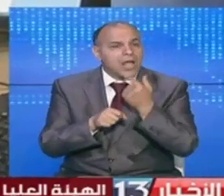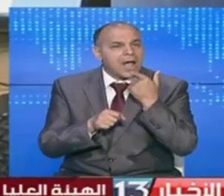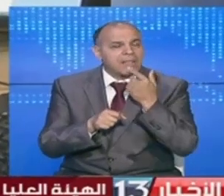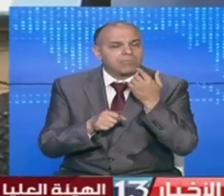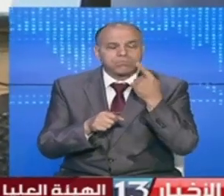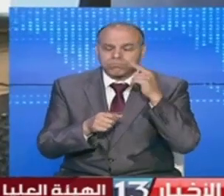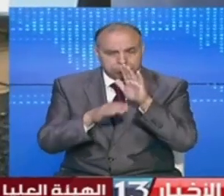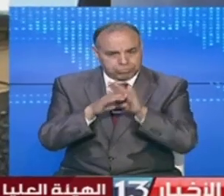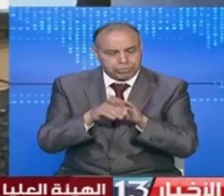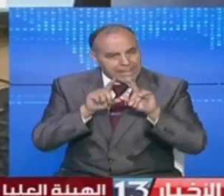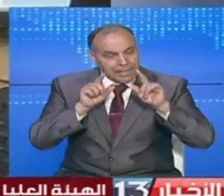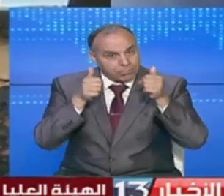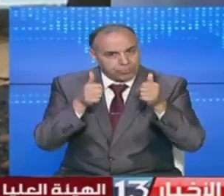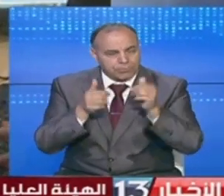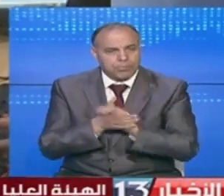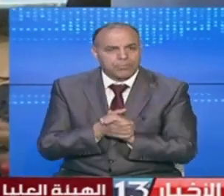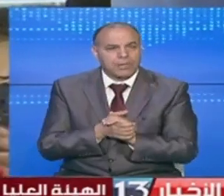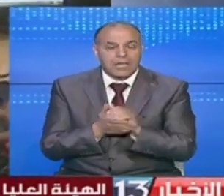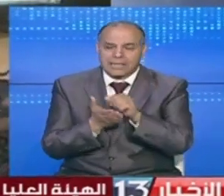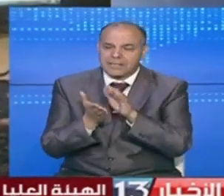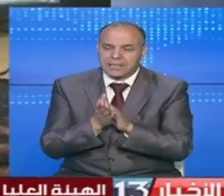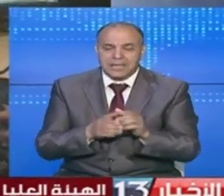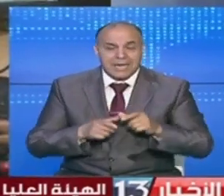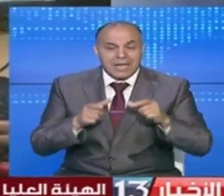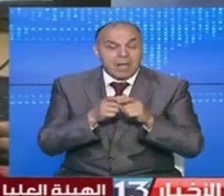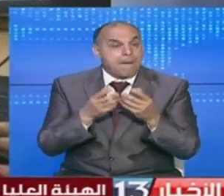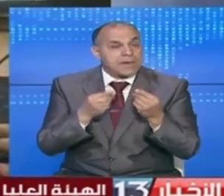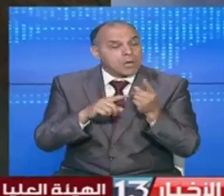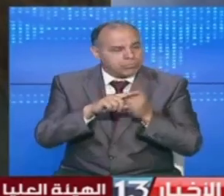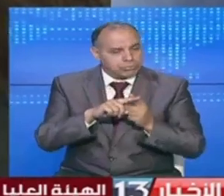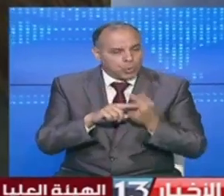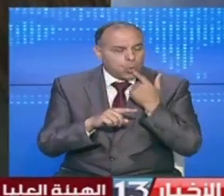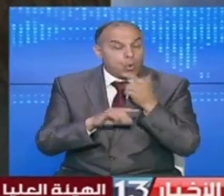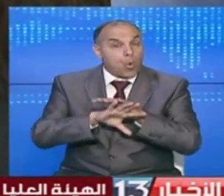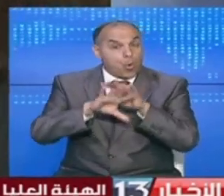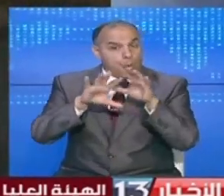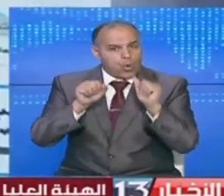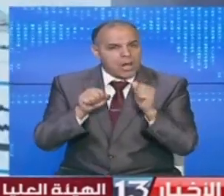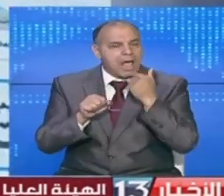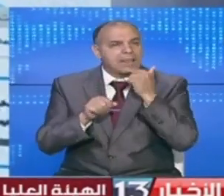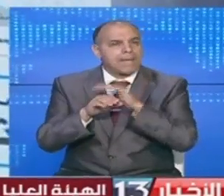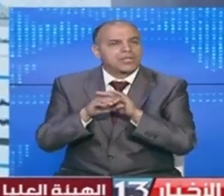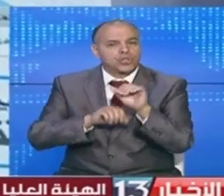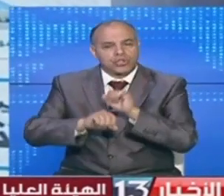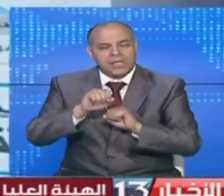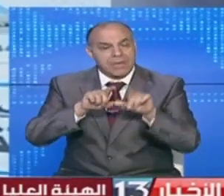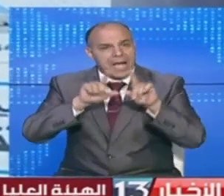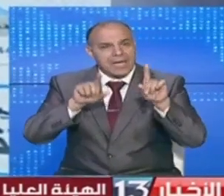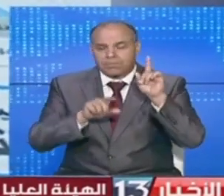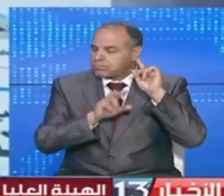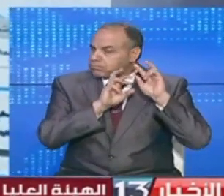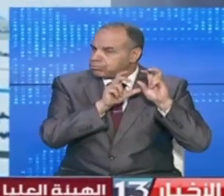جودة المضامين الإعلامية. وسجلت الهيئة حصيلة إيجابية في مجملها في مجال تنظيم الإعلام